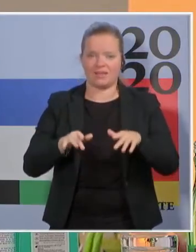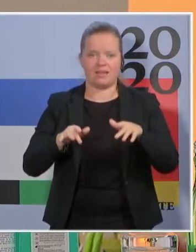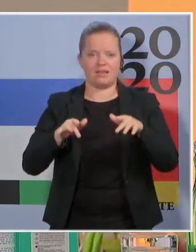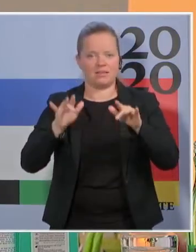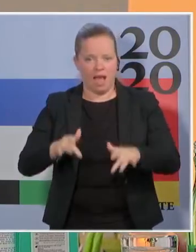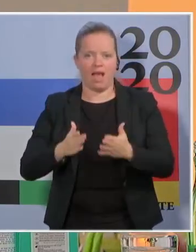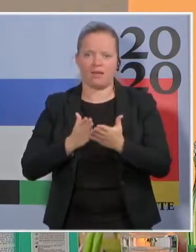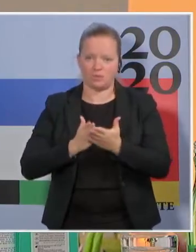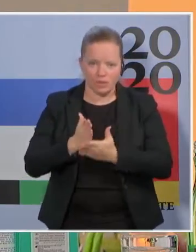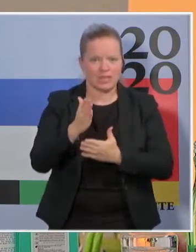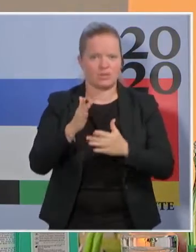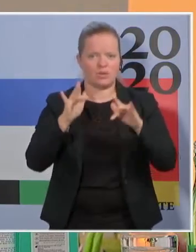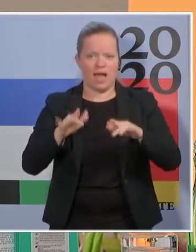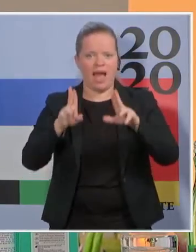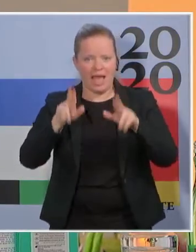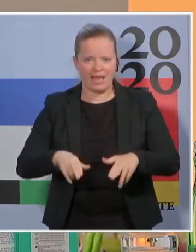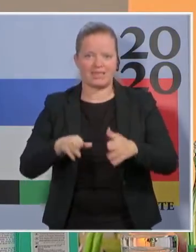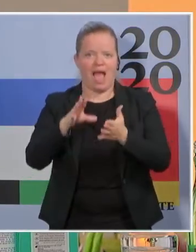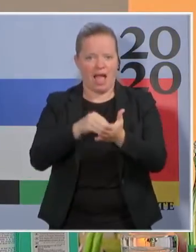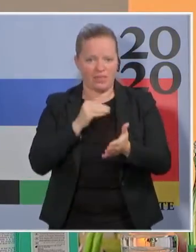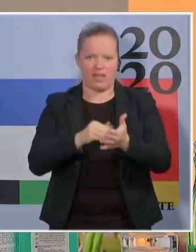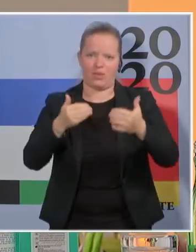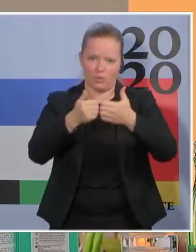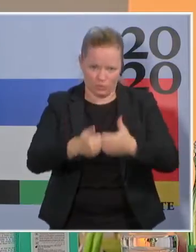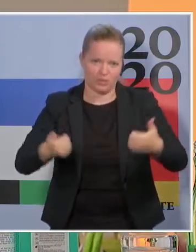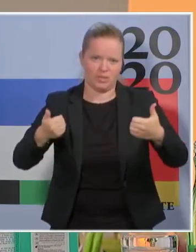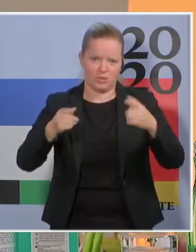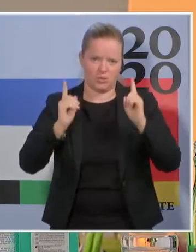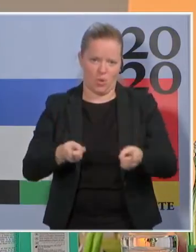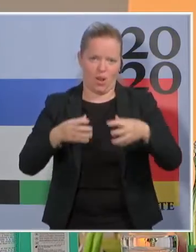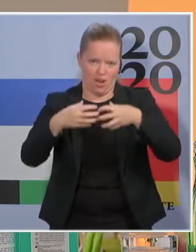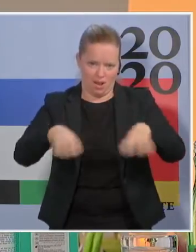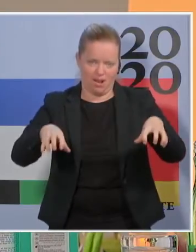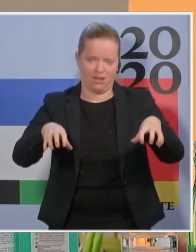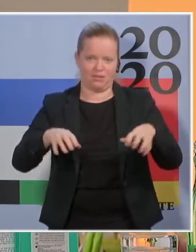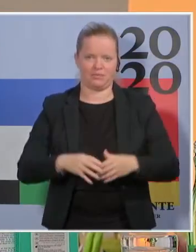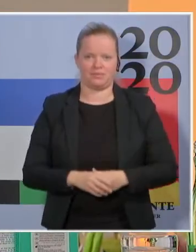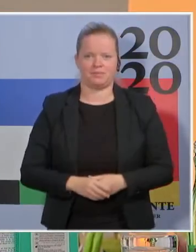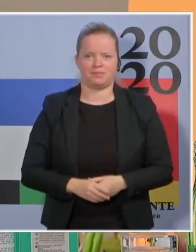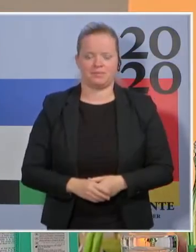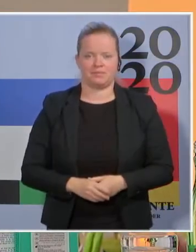und Rechtsanwendung voneinander getrennt sein soll.